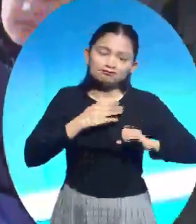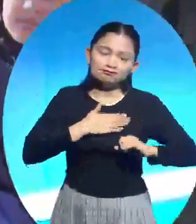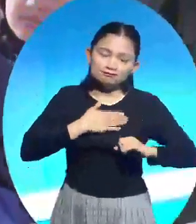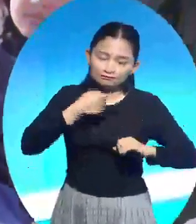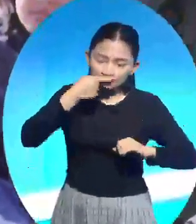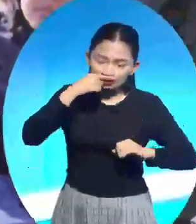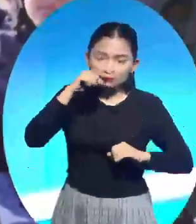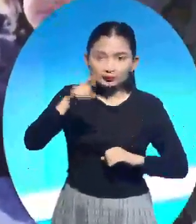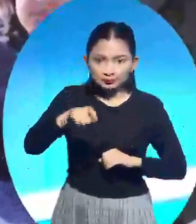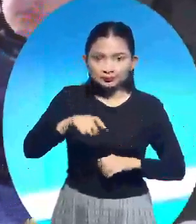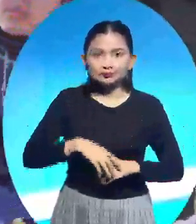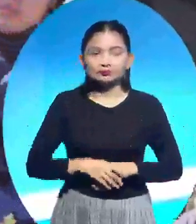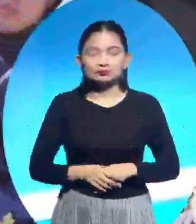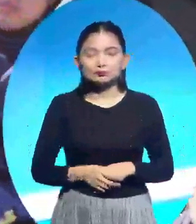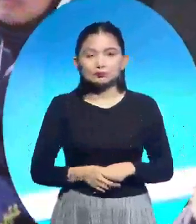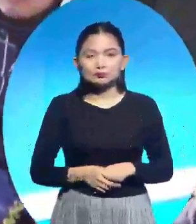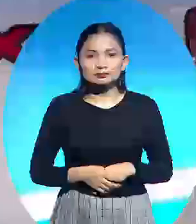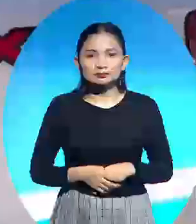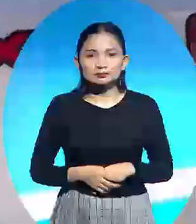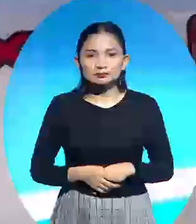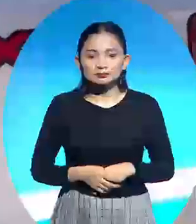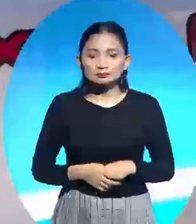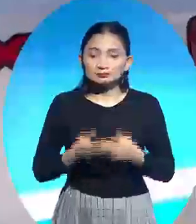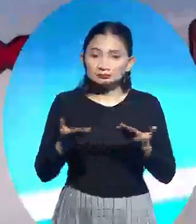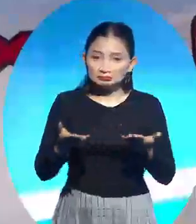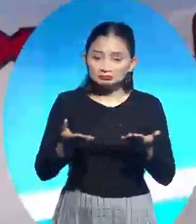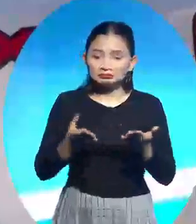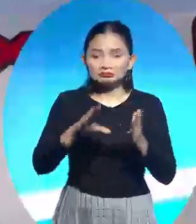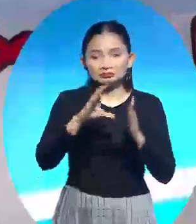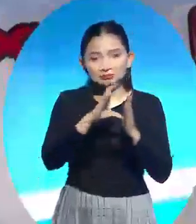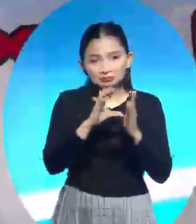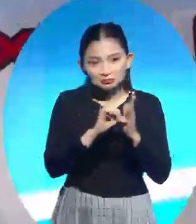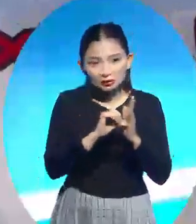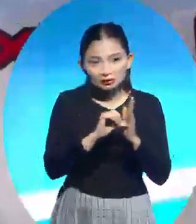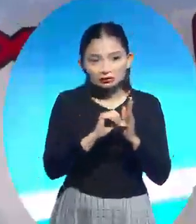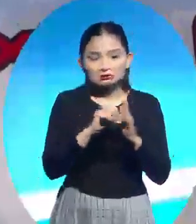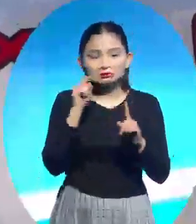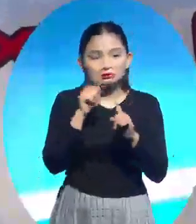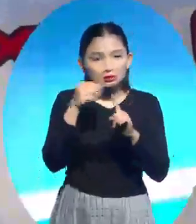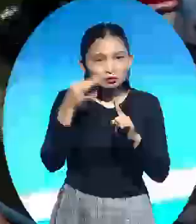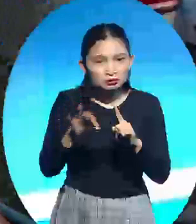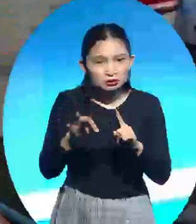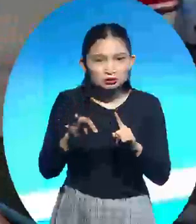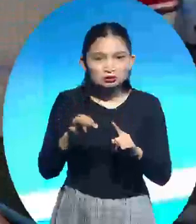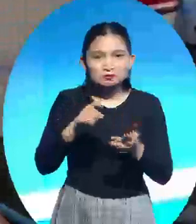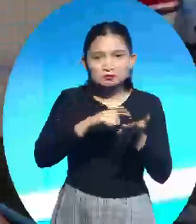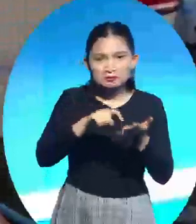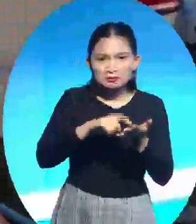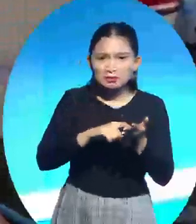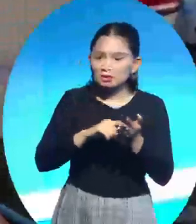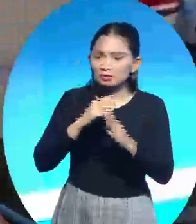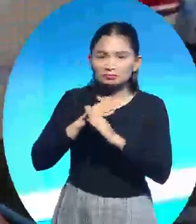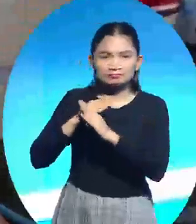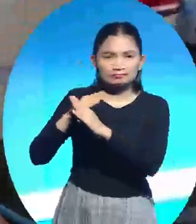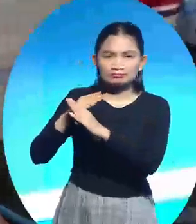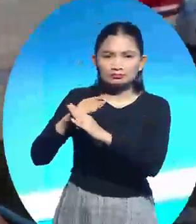từ đầu đại dịch covid-19 đây là chính sách hạn chế nhập cư qua biên giới cho phép lực lượng Biên giới Mỹ từ chối người di cư với lý do dịch